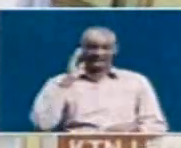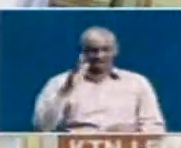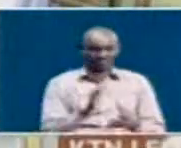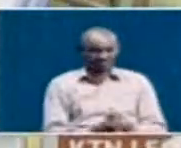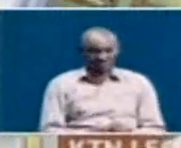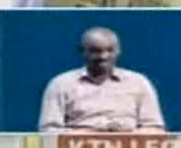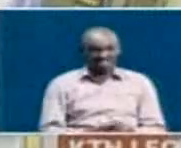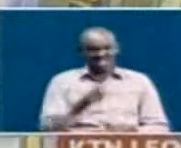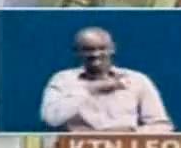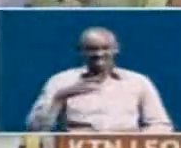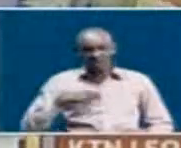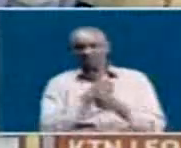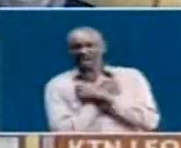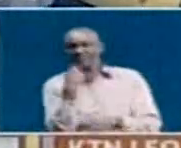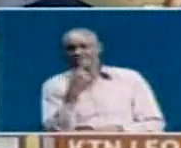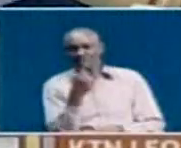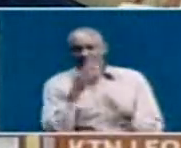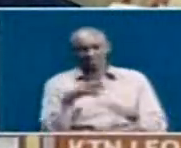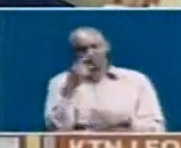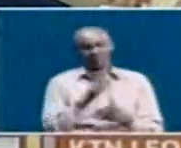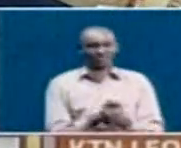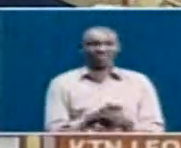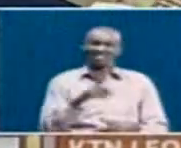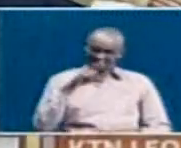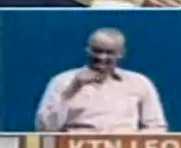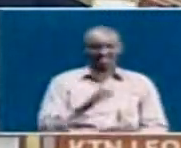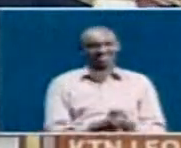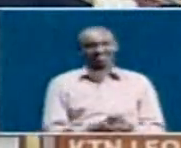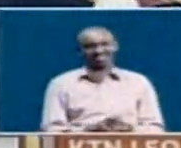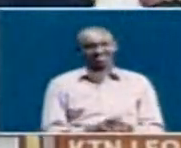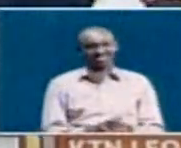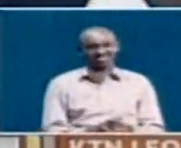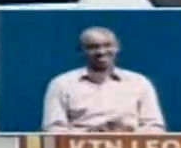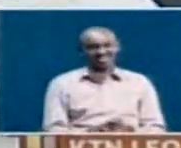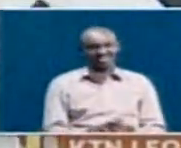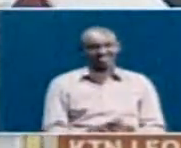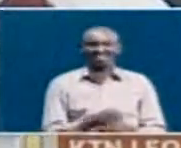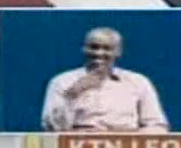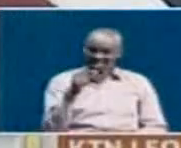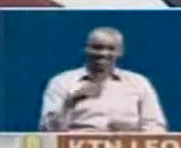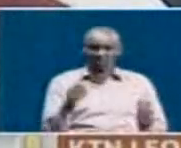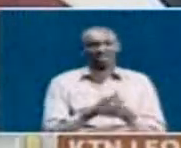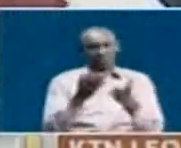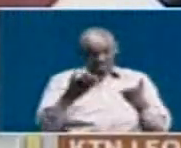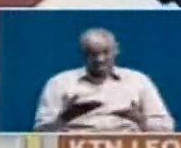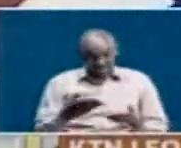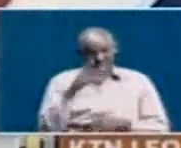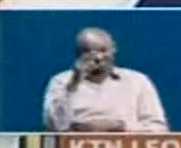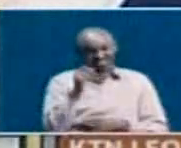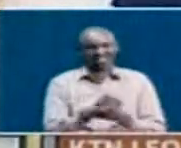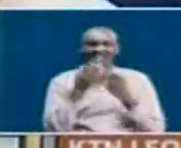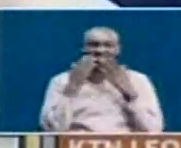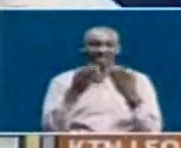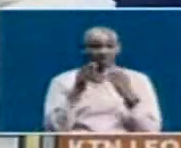Mambo ya mfalme wa mapenzi ya. Yupi sasa? Si ndio utuambie sasa. Ndio kuja utuambie vizuri. Karibu katika studio zetu za KTN. Asante